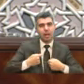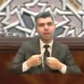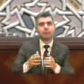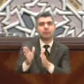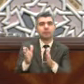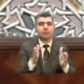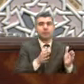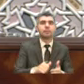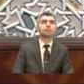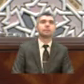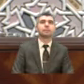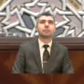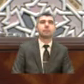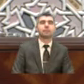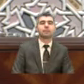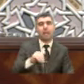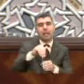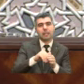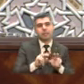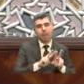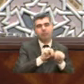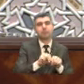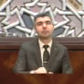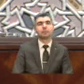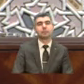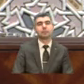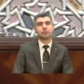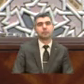الكلمة لفريق التجمع الدستوري للتعقيب، تفضلوا سيد النائب.